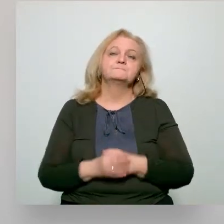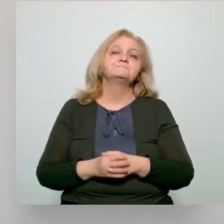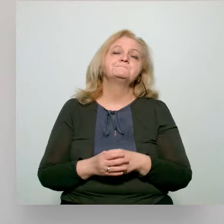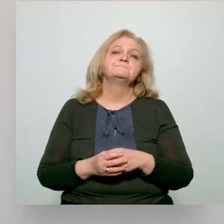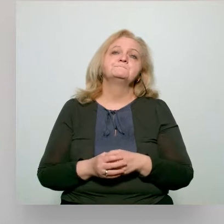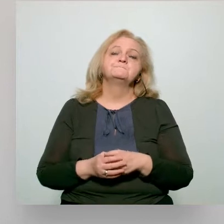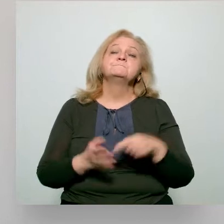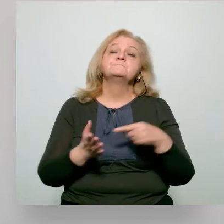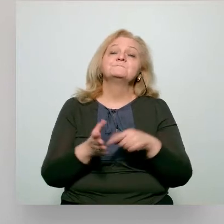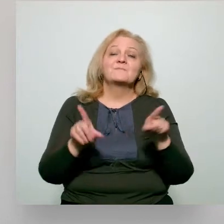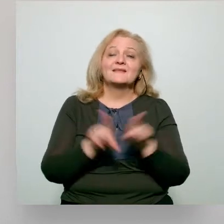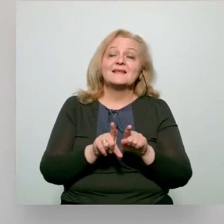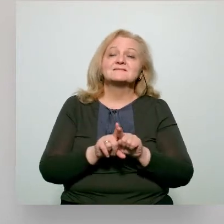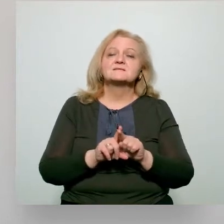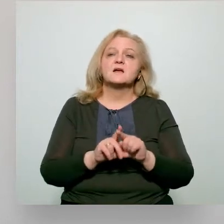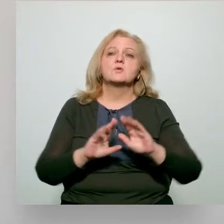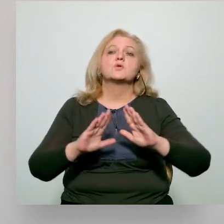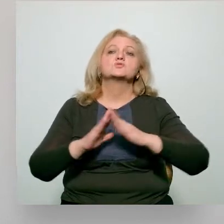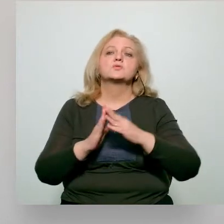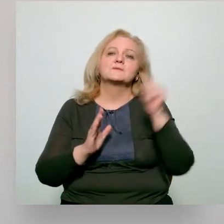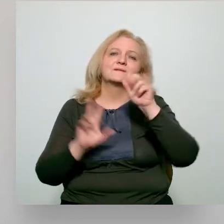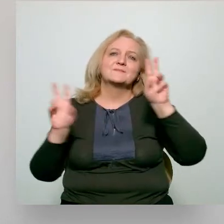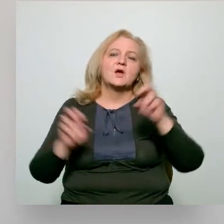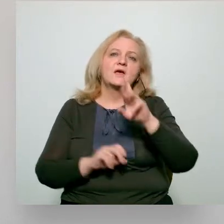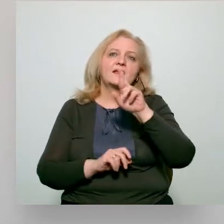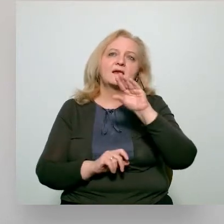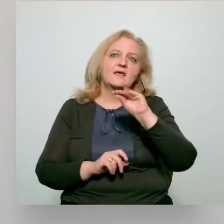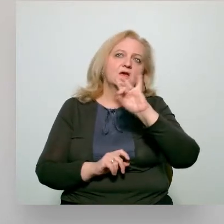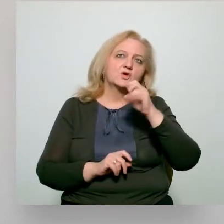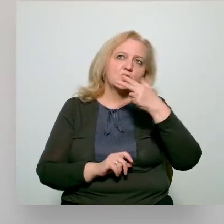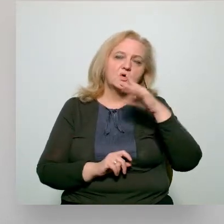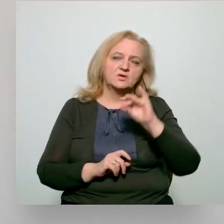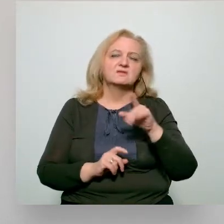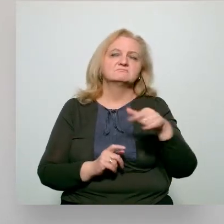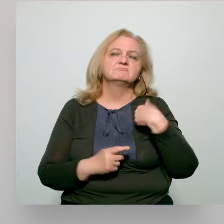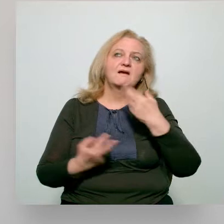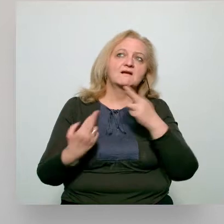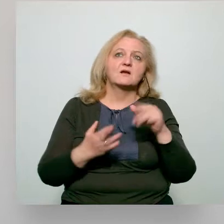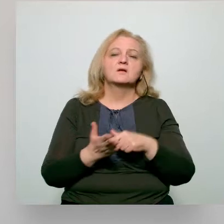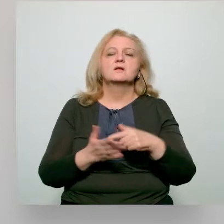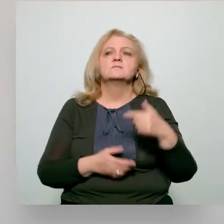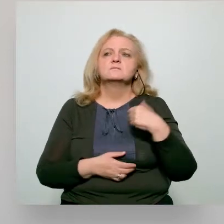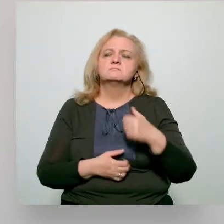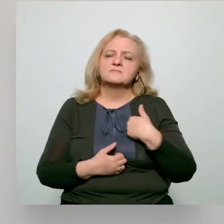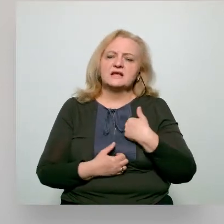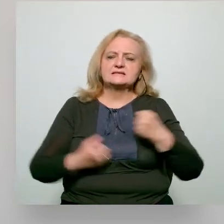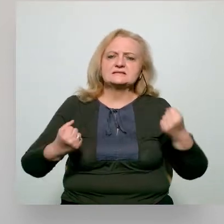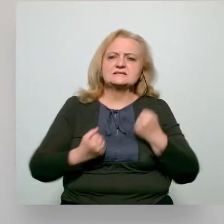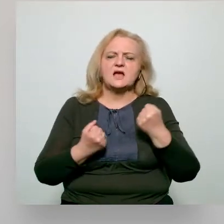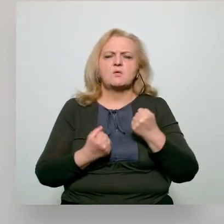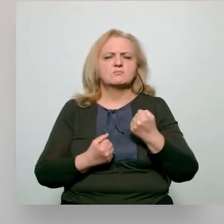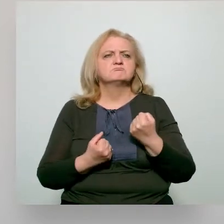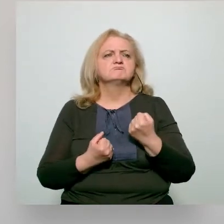reakcji na książkę o regionach sformułowałem ostateczne już rozumienie, odbiór dwóch Ukrain